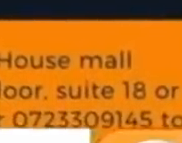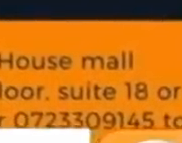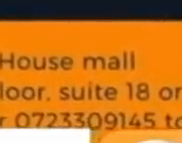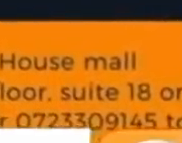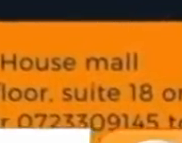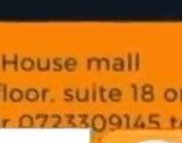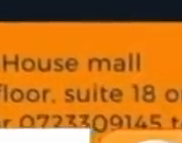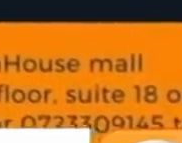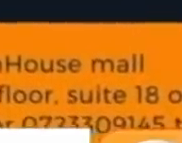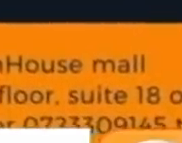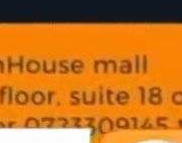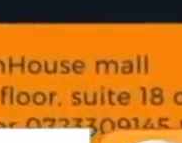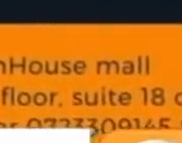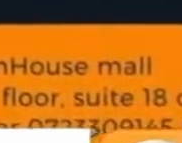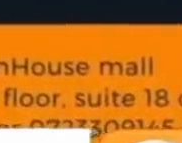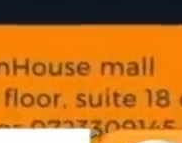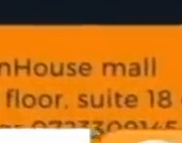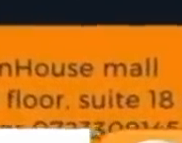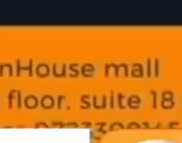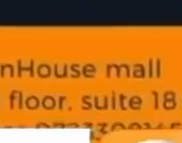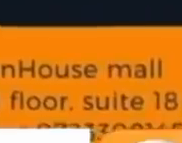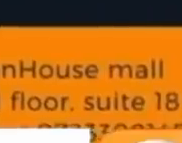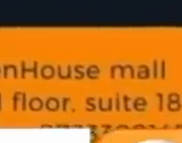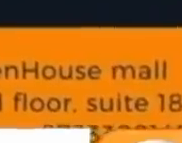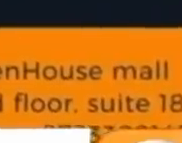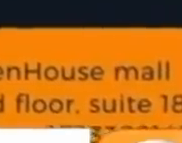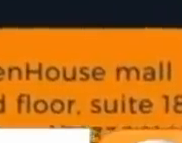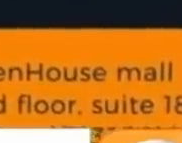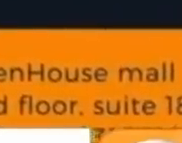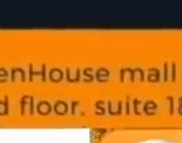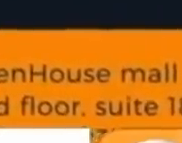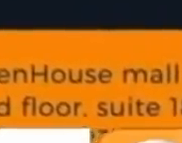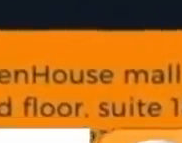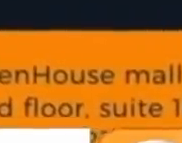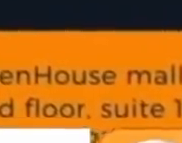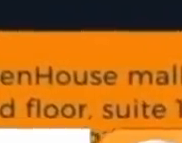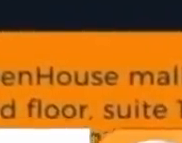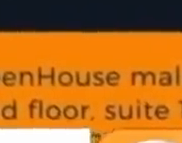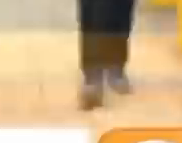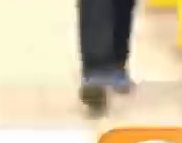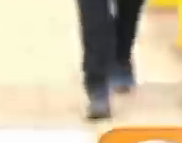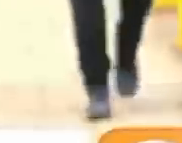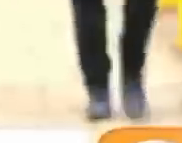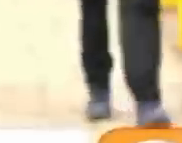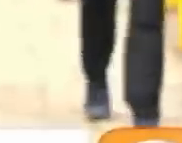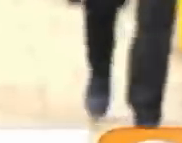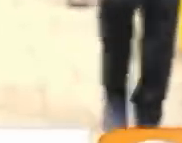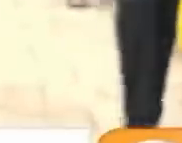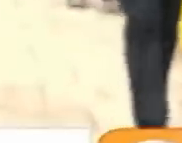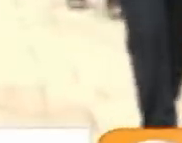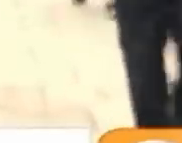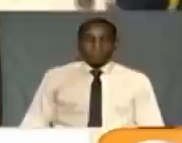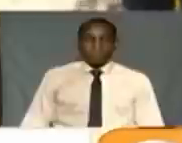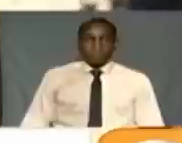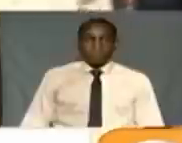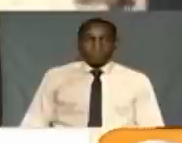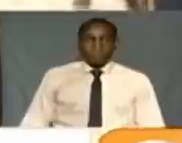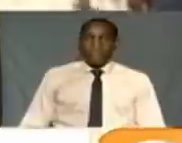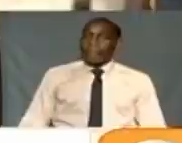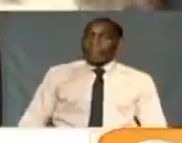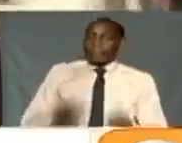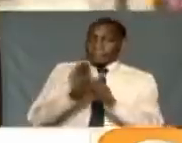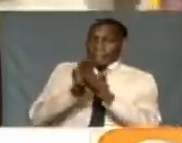zilizonakiliwa hapa kama kivutio cha kupata wanawake wengi kutoa mayai yao. Majority wenye wanafanya wanataka tu kupata ile